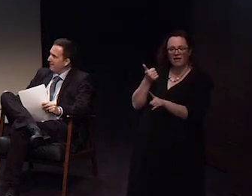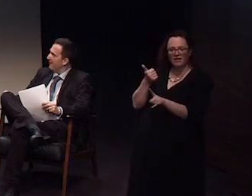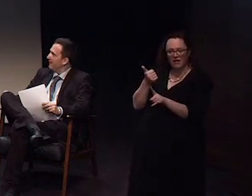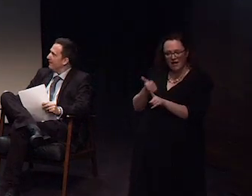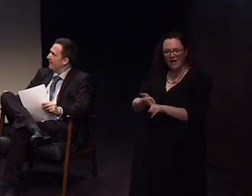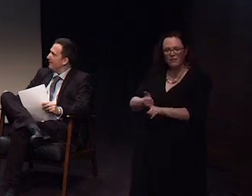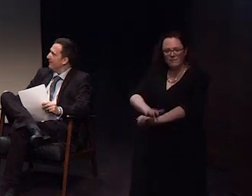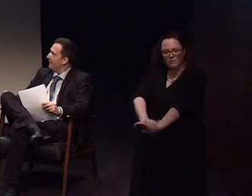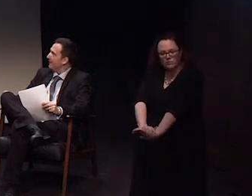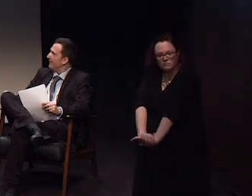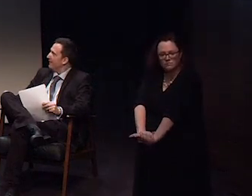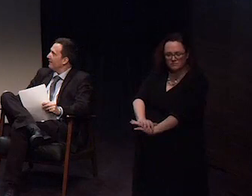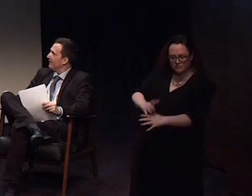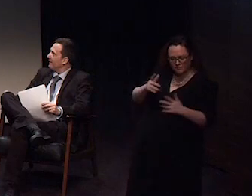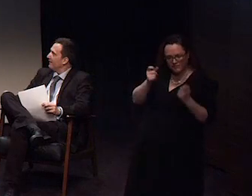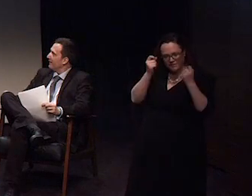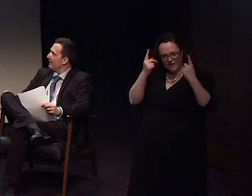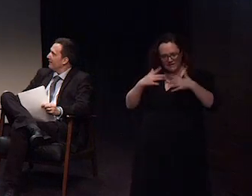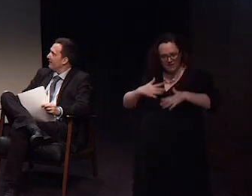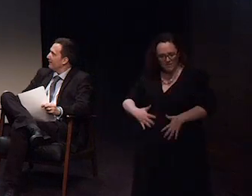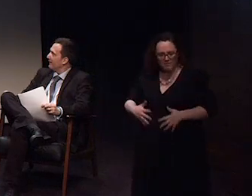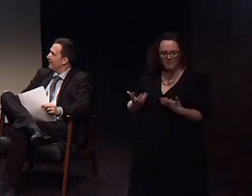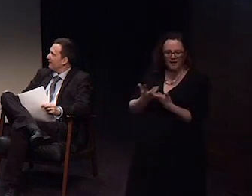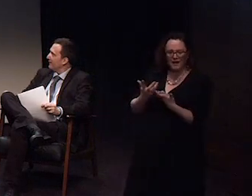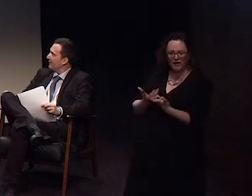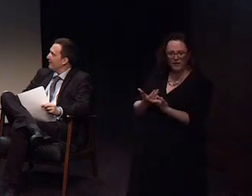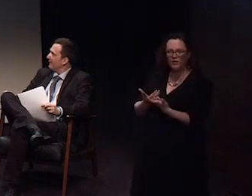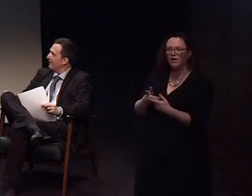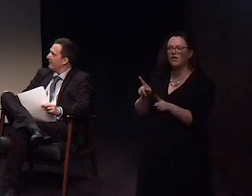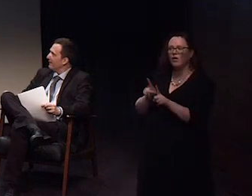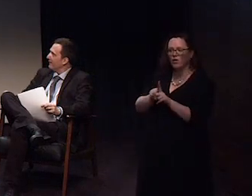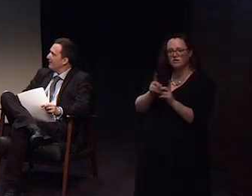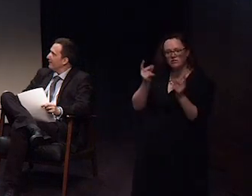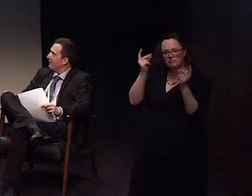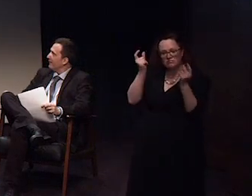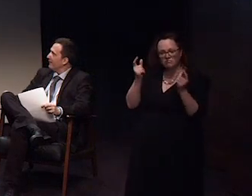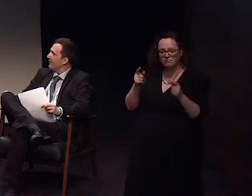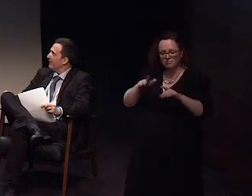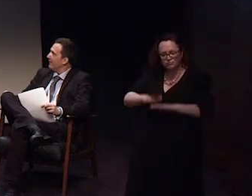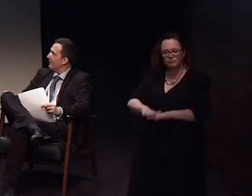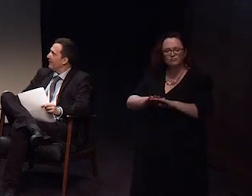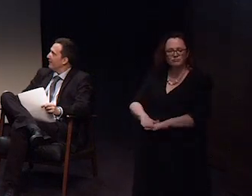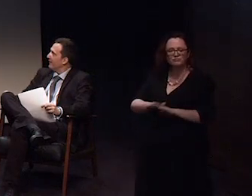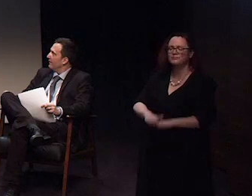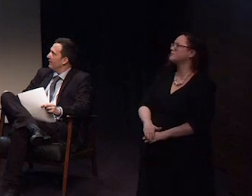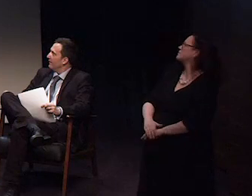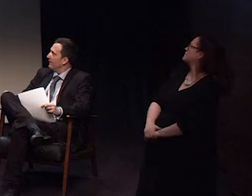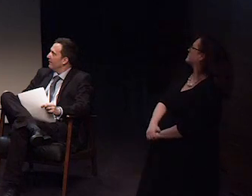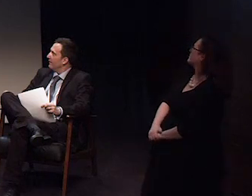and for finding and keeping a good pace for the massage.